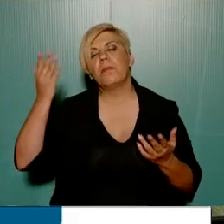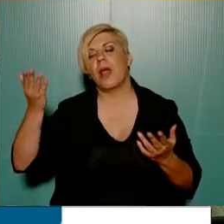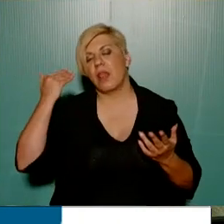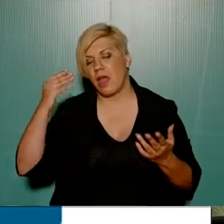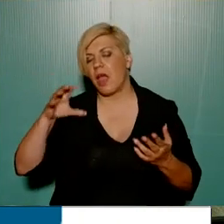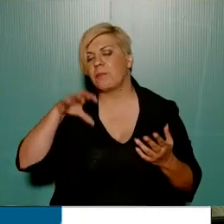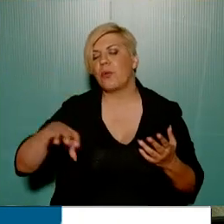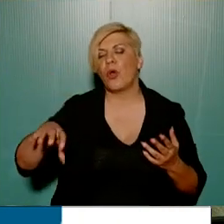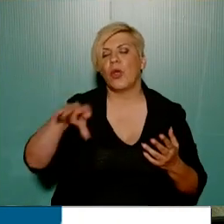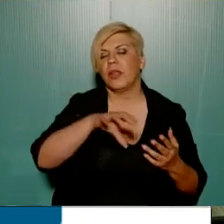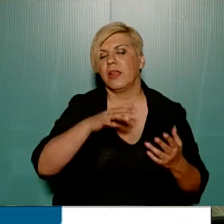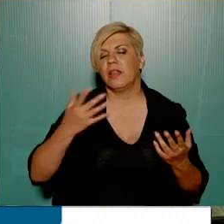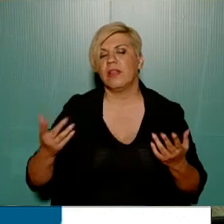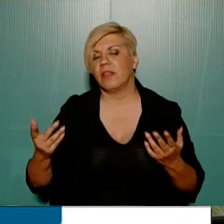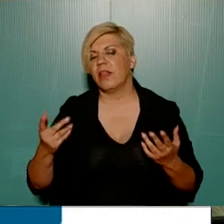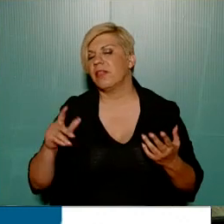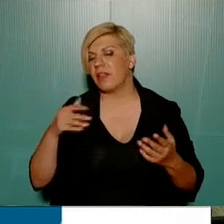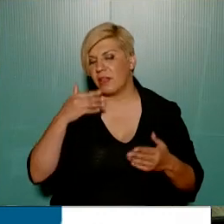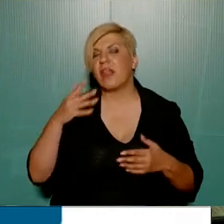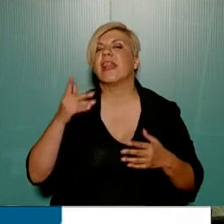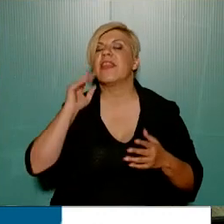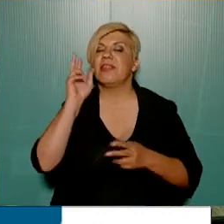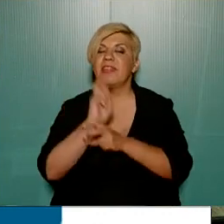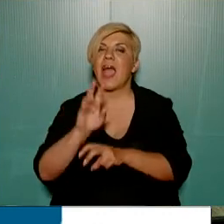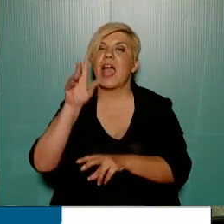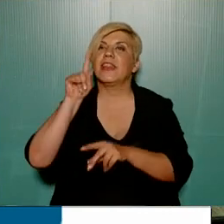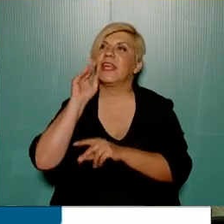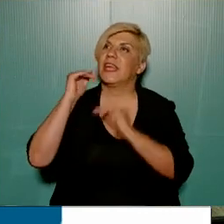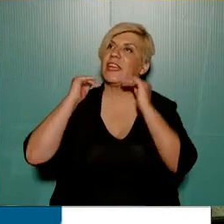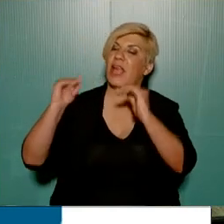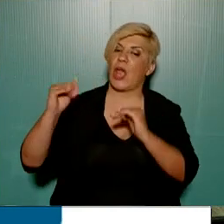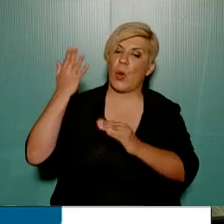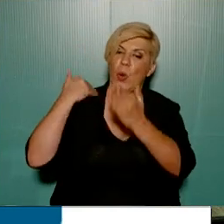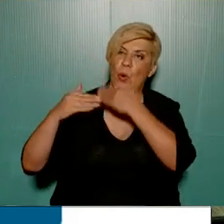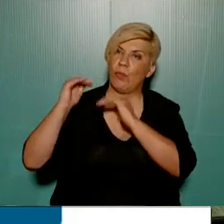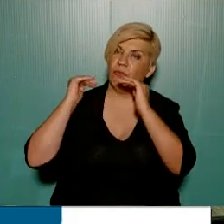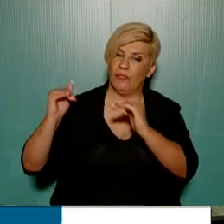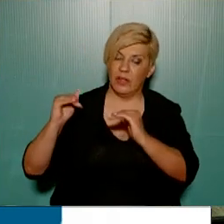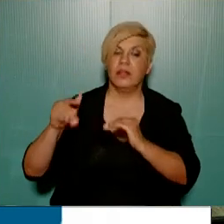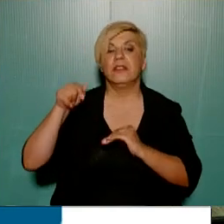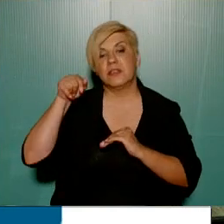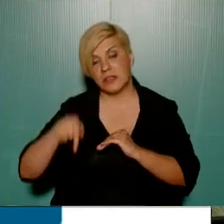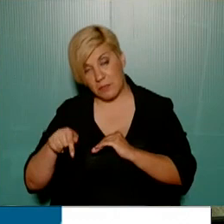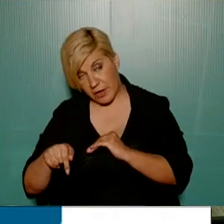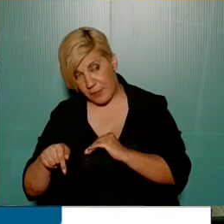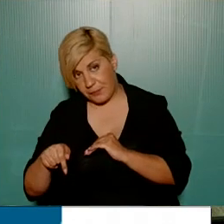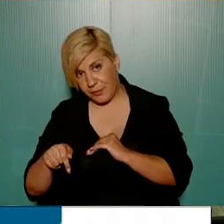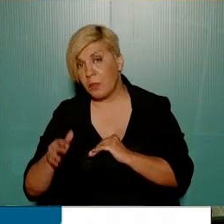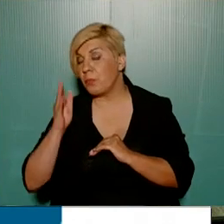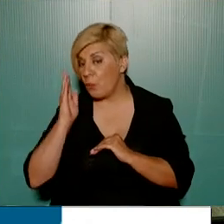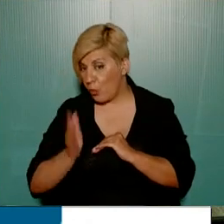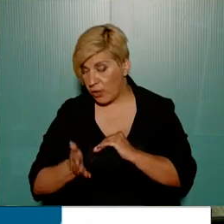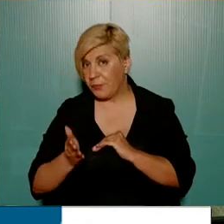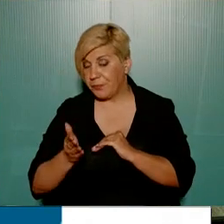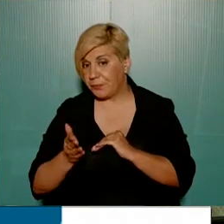μια εποχή που δεν είχε κηρυχθεί διατηρηταίο, έκτοτε κηρύχθηκε διατηρηταίο. Σήμερα μπορεί μετά